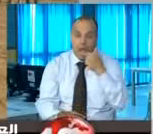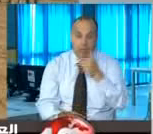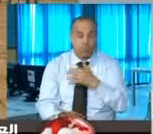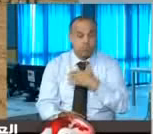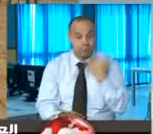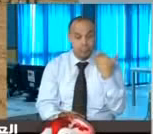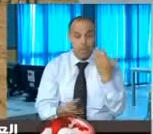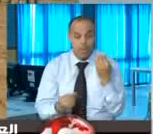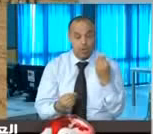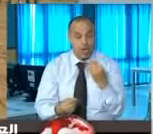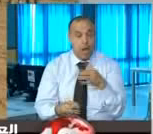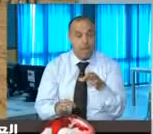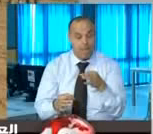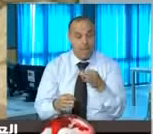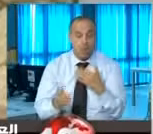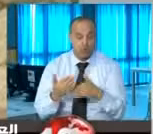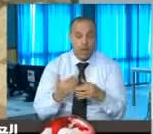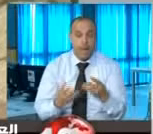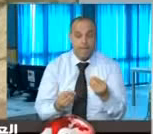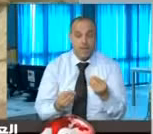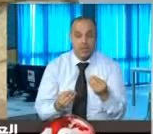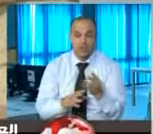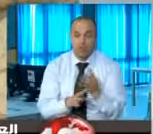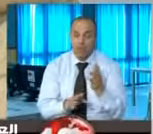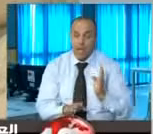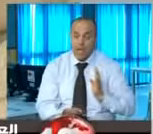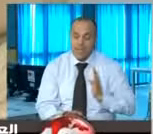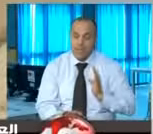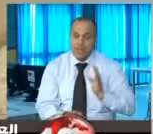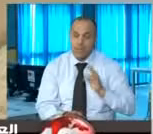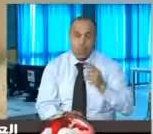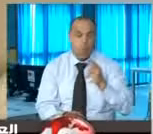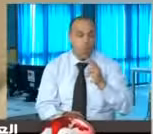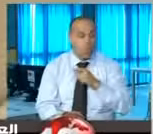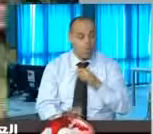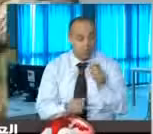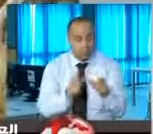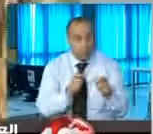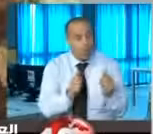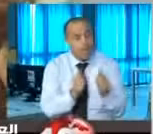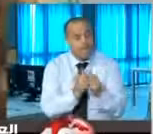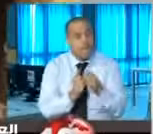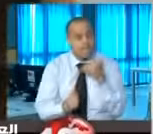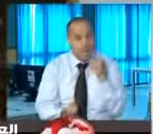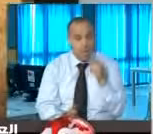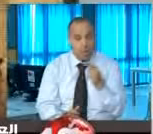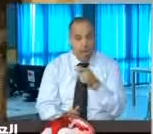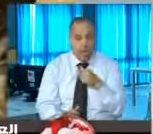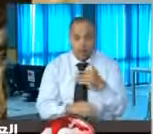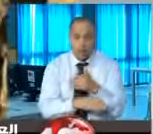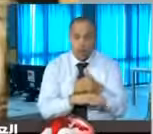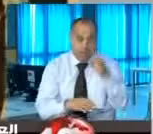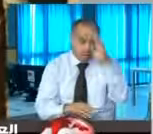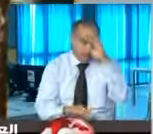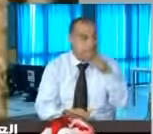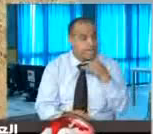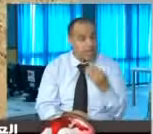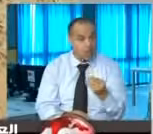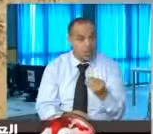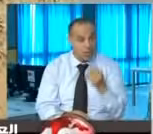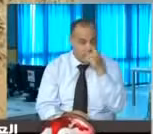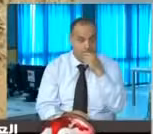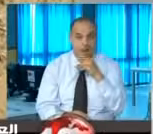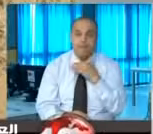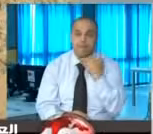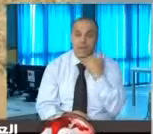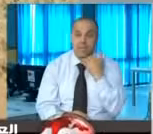سقوط العشرات بين قتلى وجرحى في صفوف قوات الجيش والحشد العشائري وحرس الحدود العراقي، فضلا عن